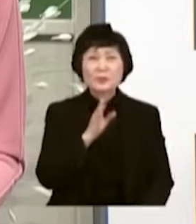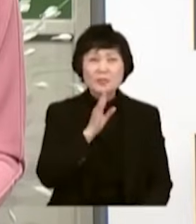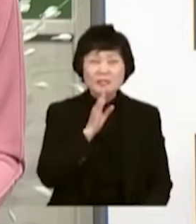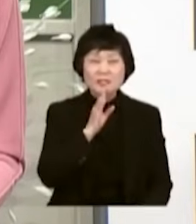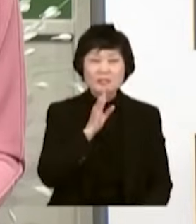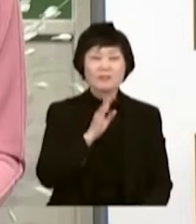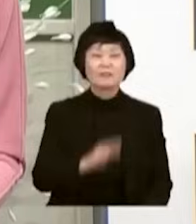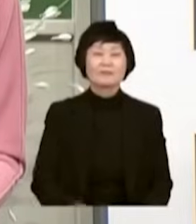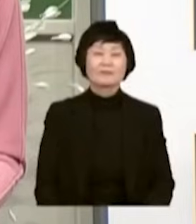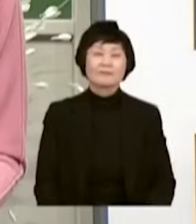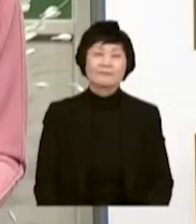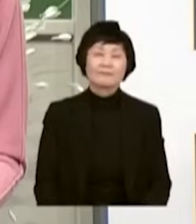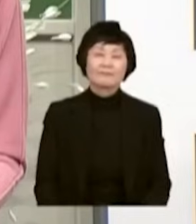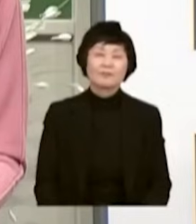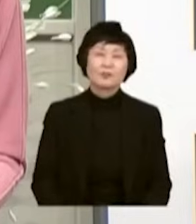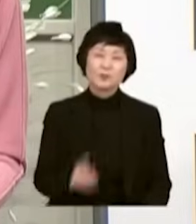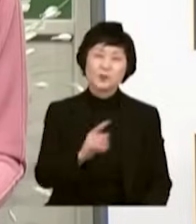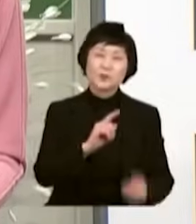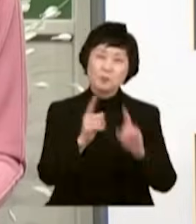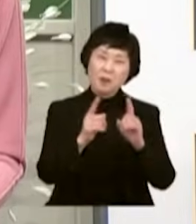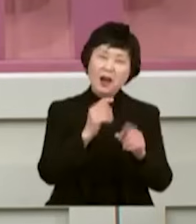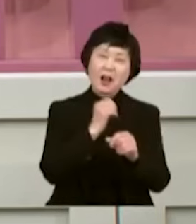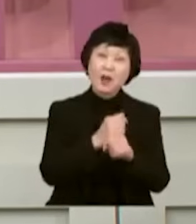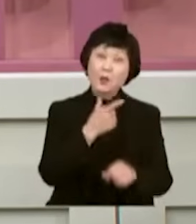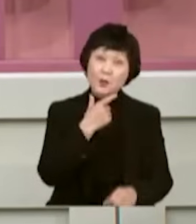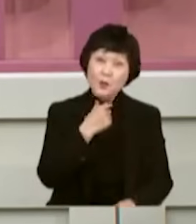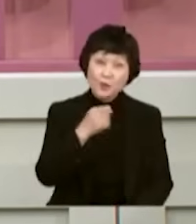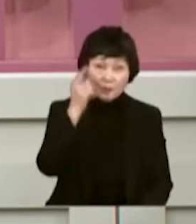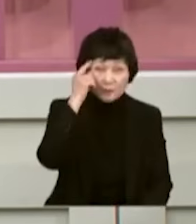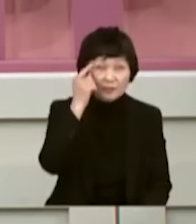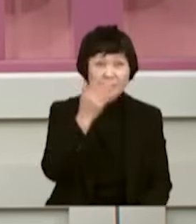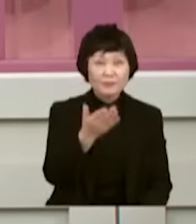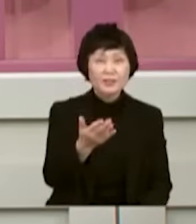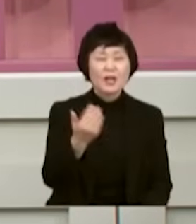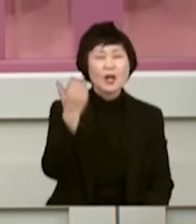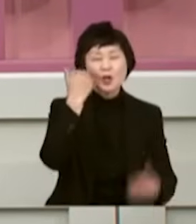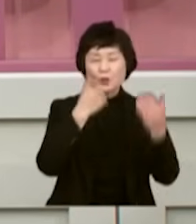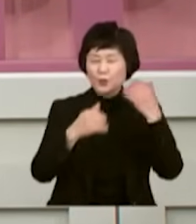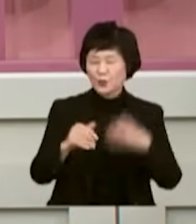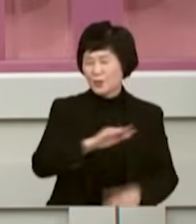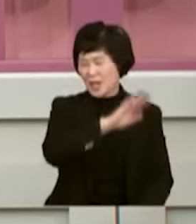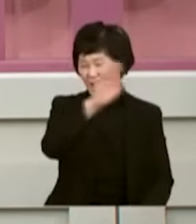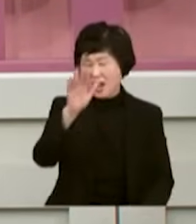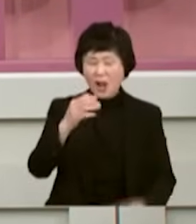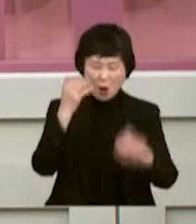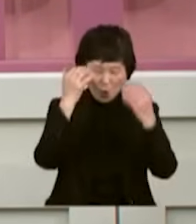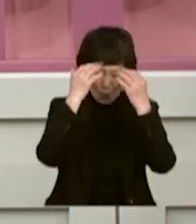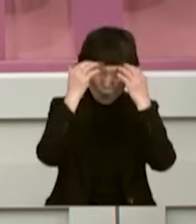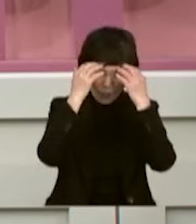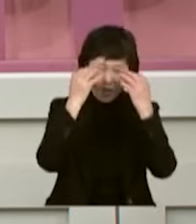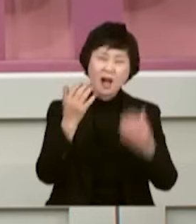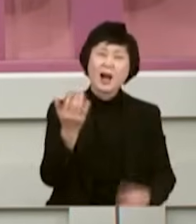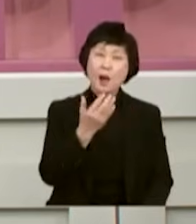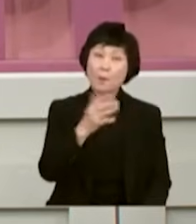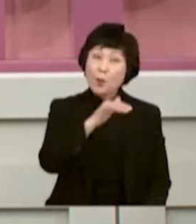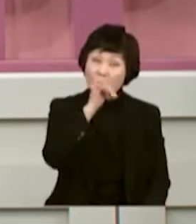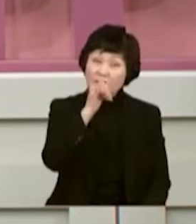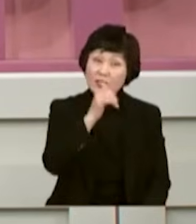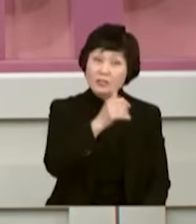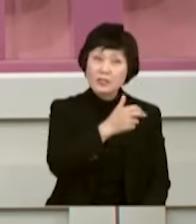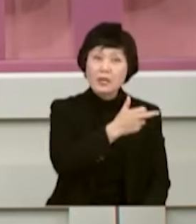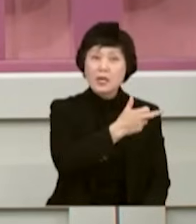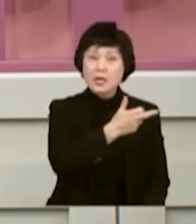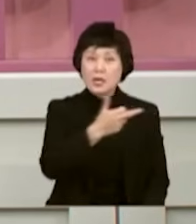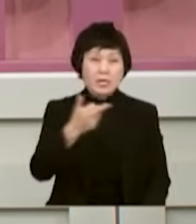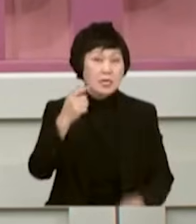힘이 되는 좀 말씀을 전해주고 싶으세요? 아, 누구나 고난이 오고 아픔이 와요. 네. 큰 교회도